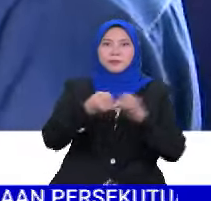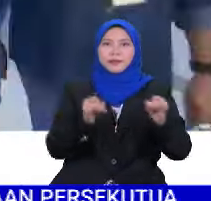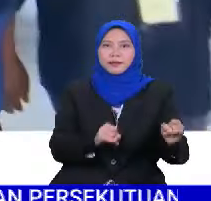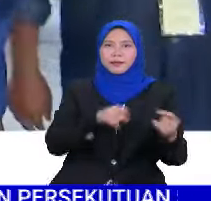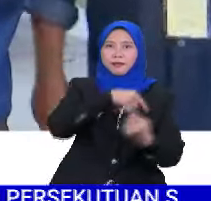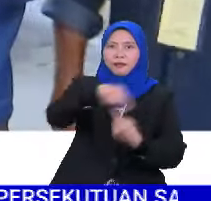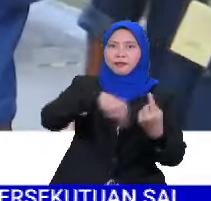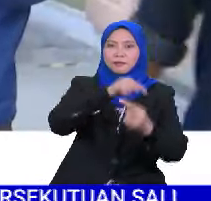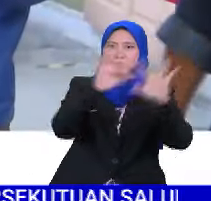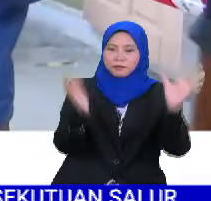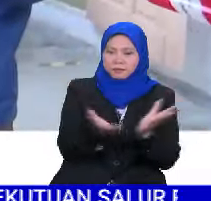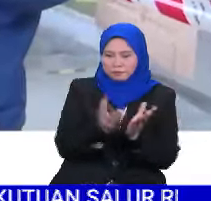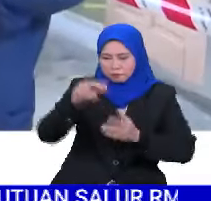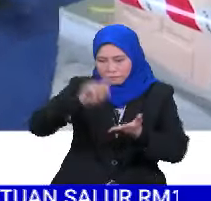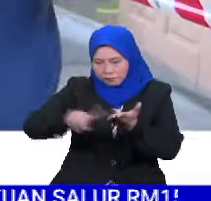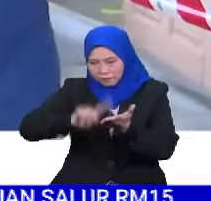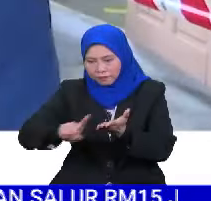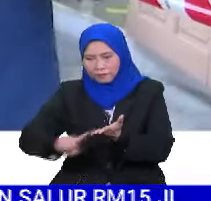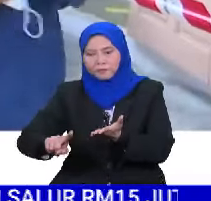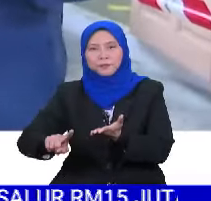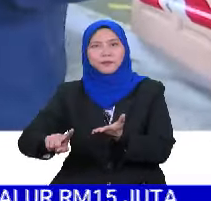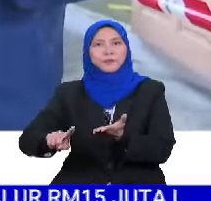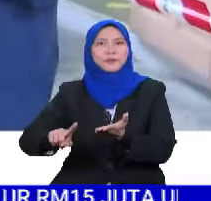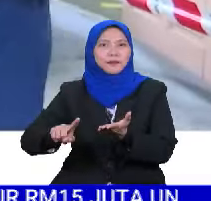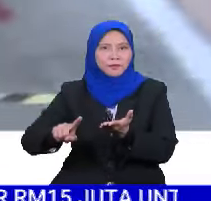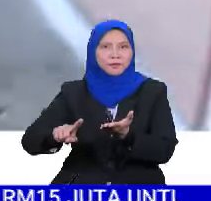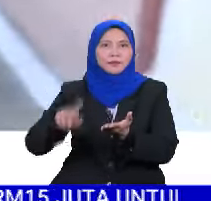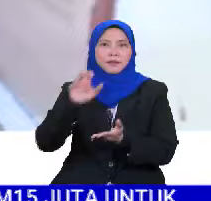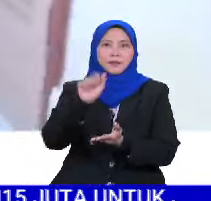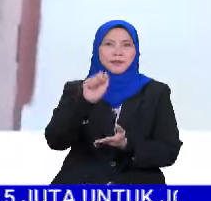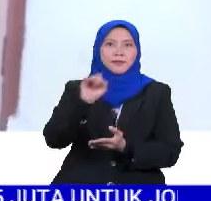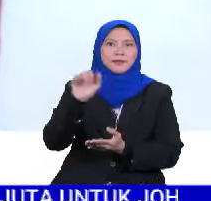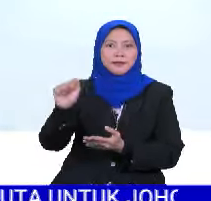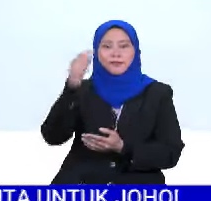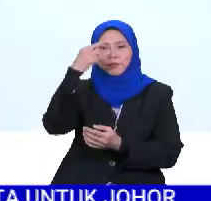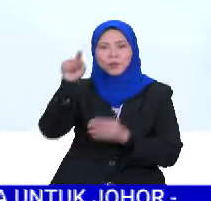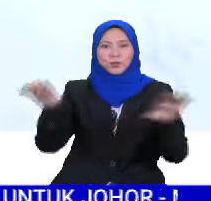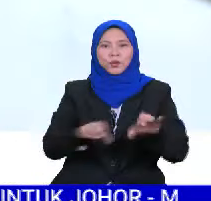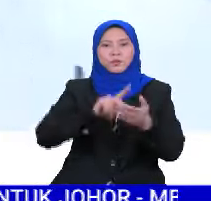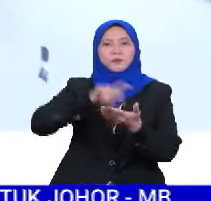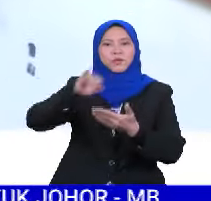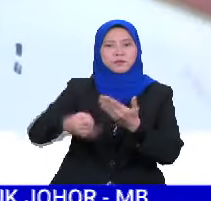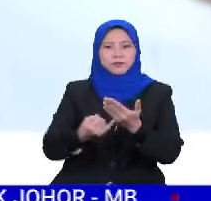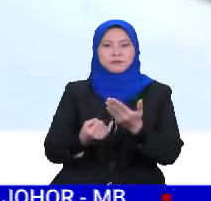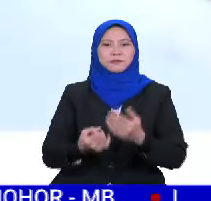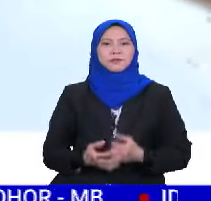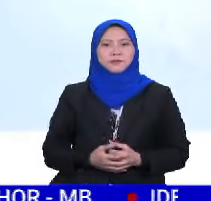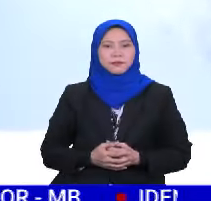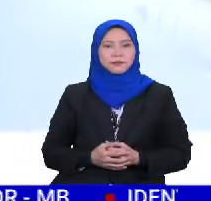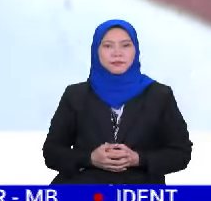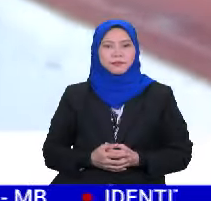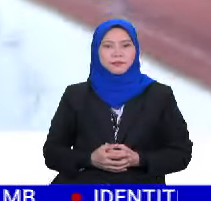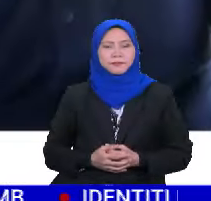sekitar menulis laporan penilaian kesan kepada alam sekitar ia dalam melaksanakan proyek Perintis tersebut